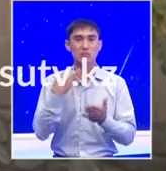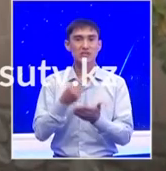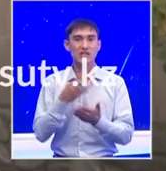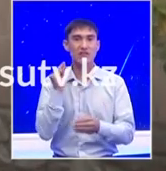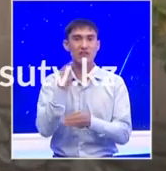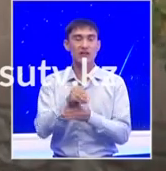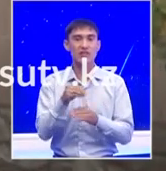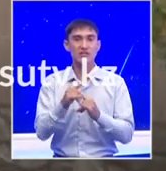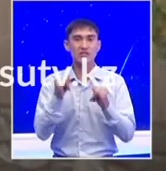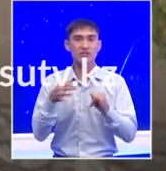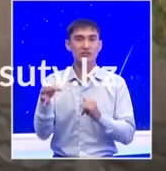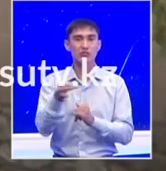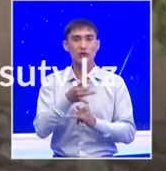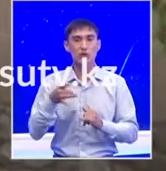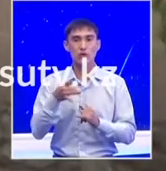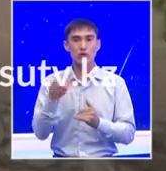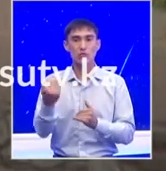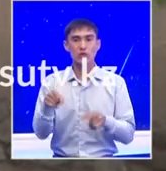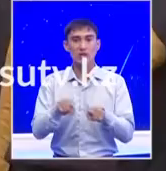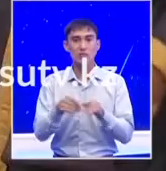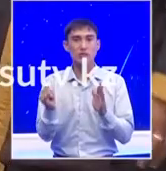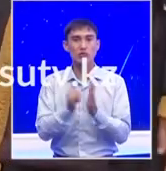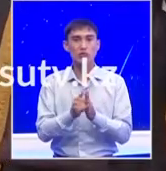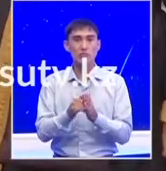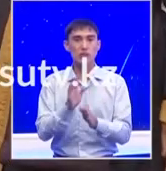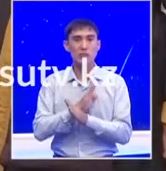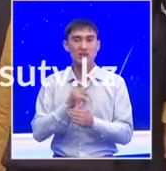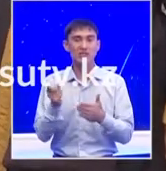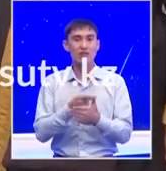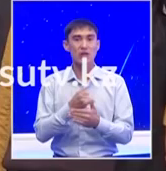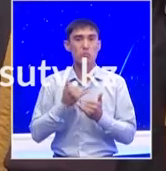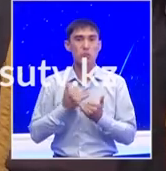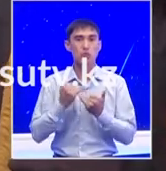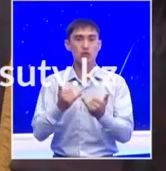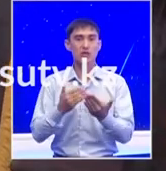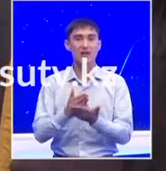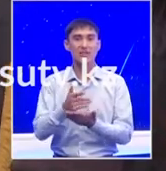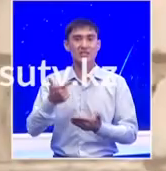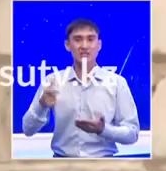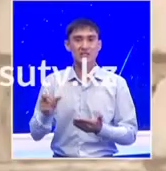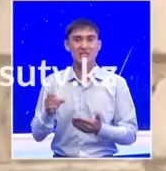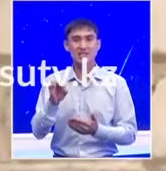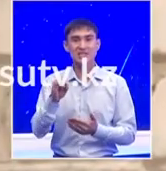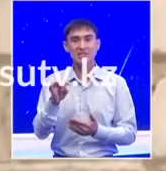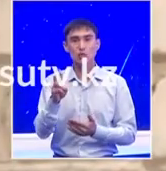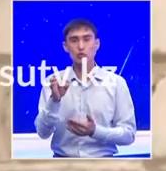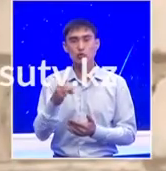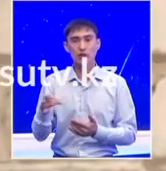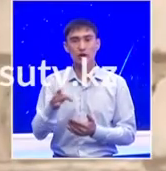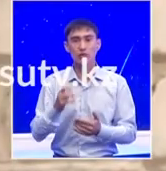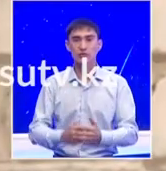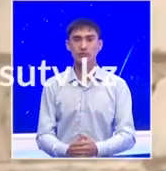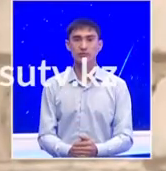вклад в развитие всего региона. Ему также присвоили посмертное звание почетного гражданина Ескелдинского и Куксусского районов.